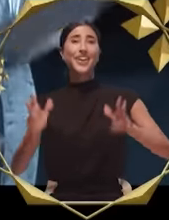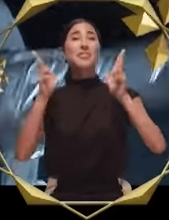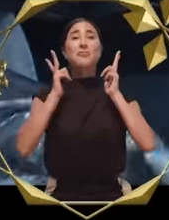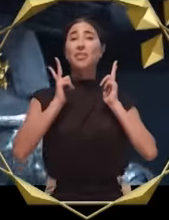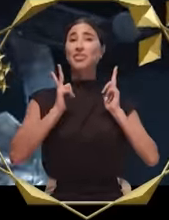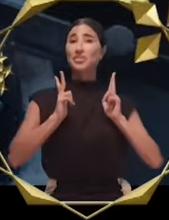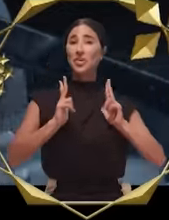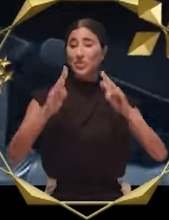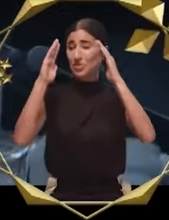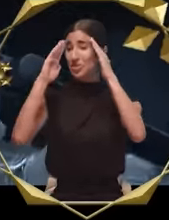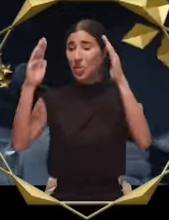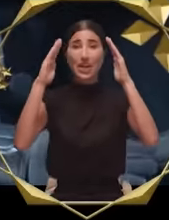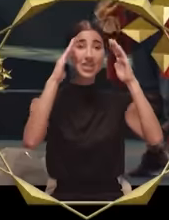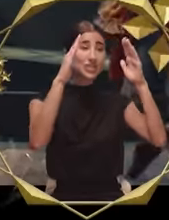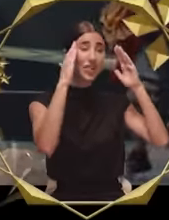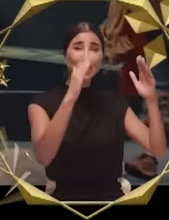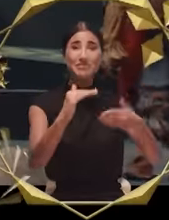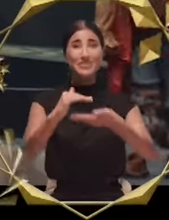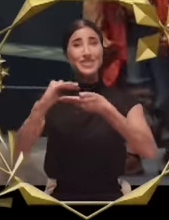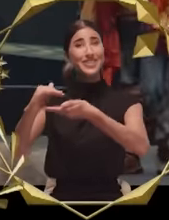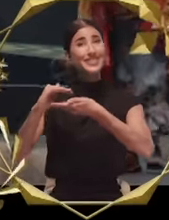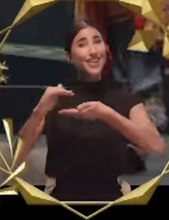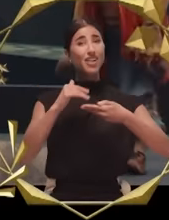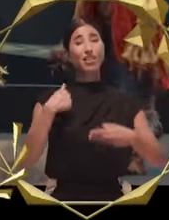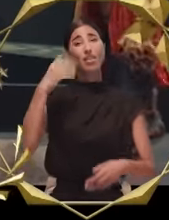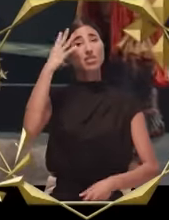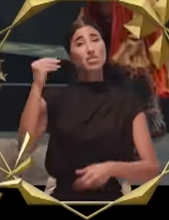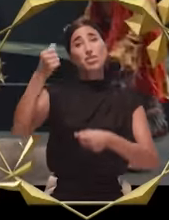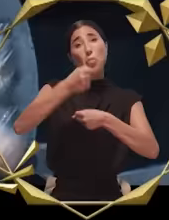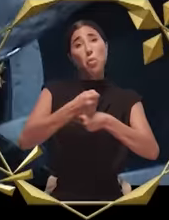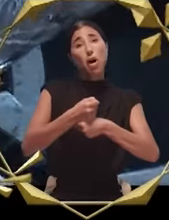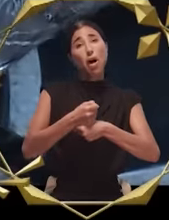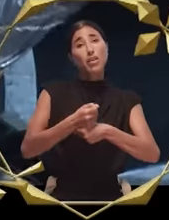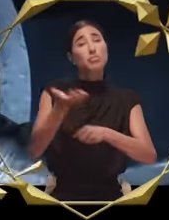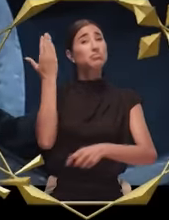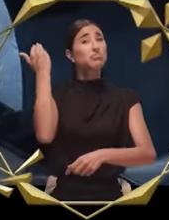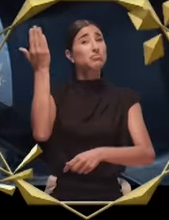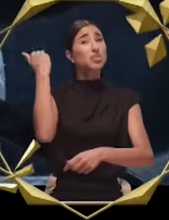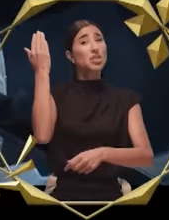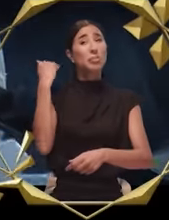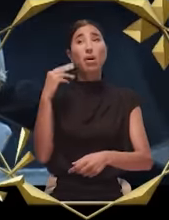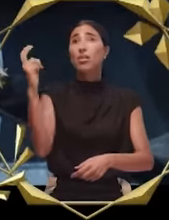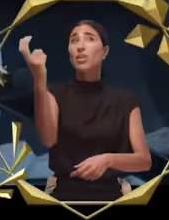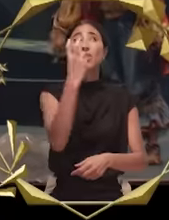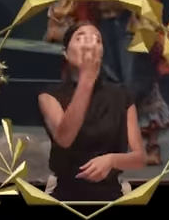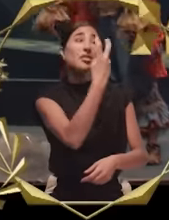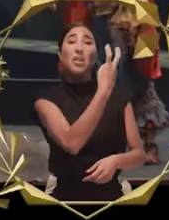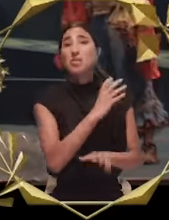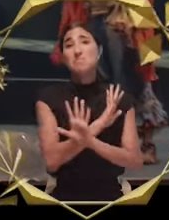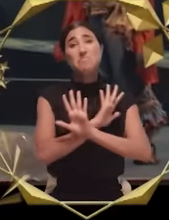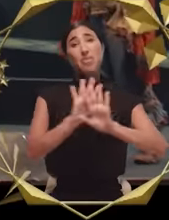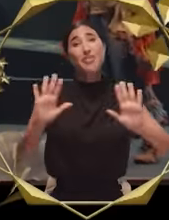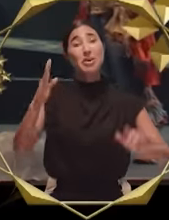ياه ما أحلى العودة أنا منسي هنا من مدة حتى صرت قطعة خردة